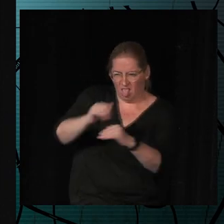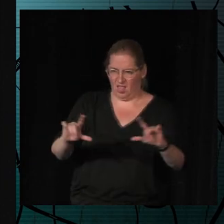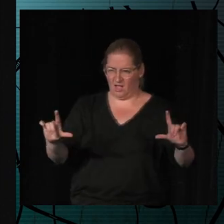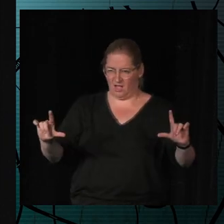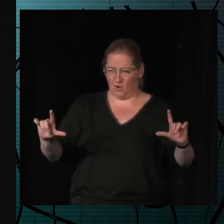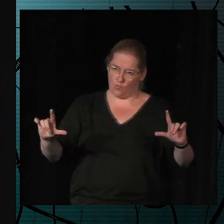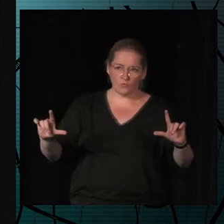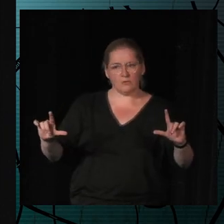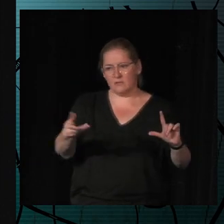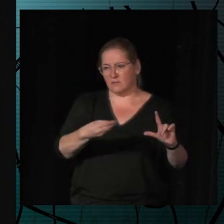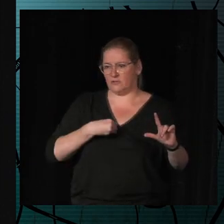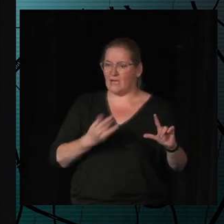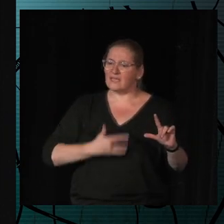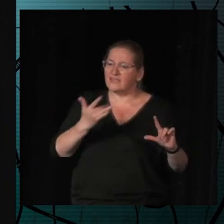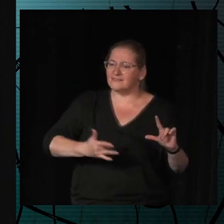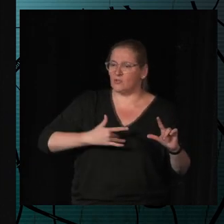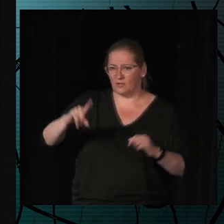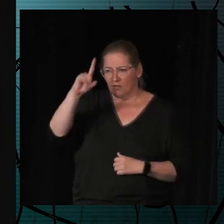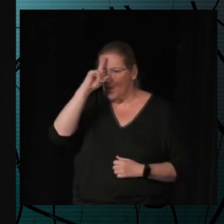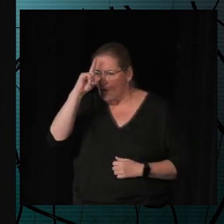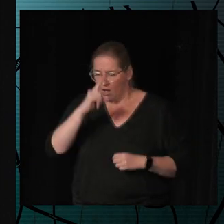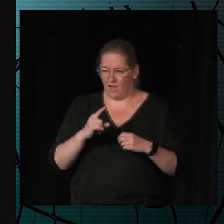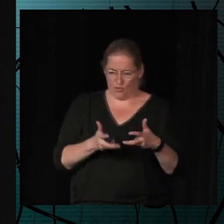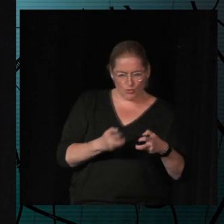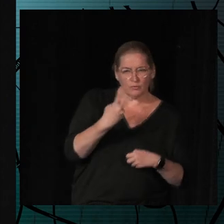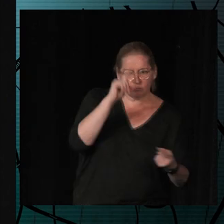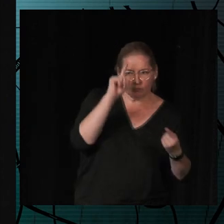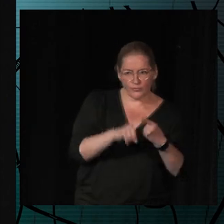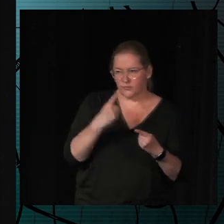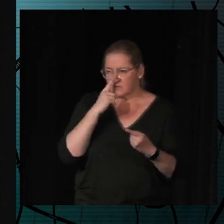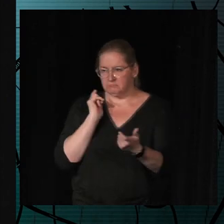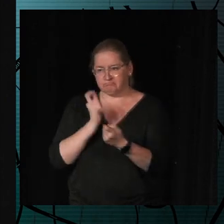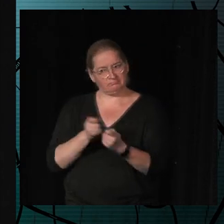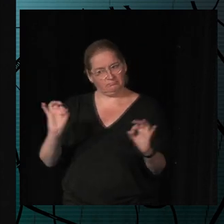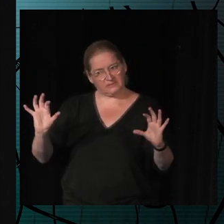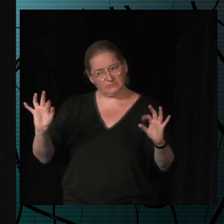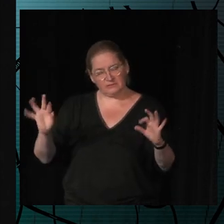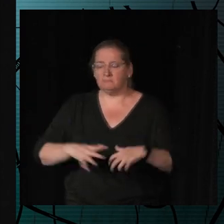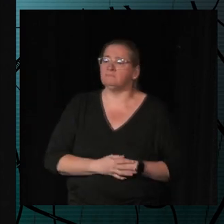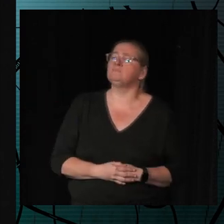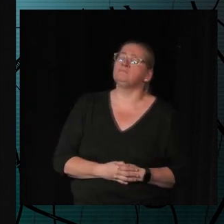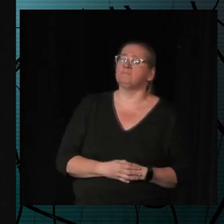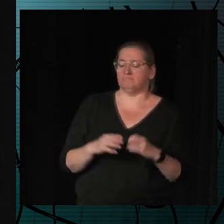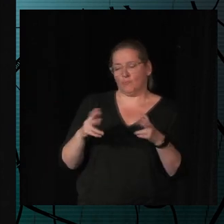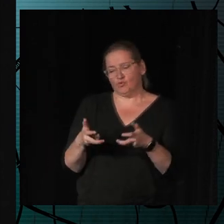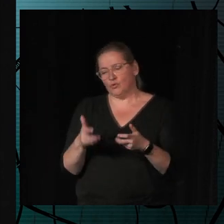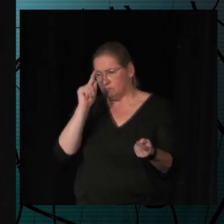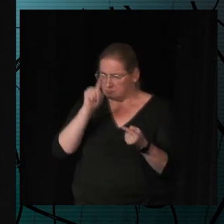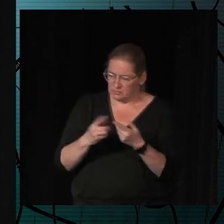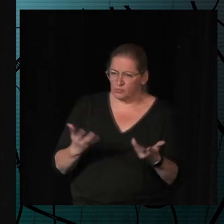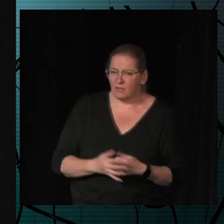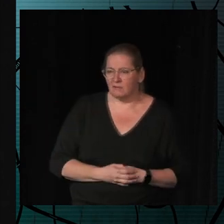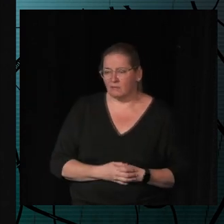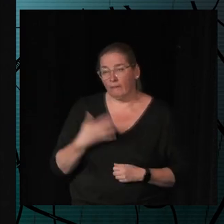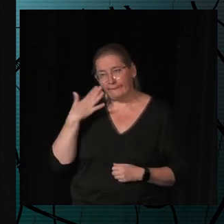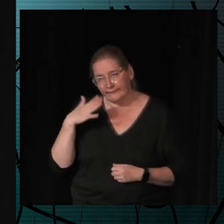trouve ça très intéressant parce que ça ça ça sert le propos du jeu hein qui qui qui qui surf complètement sur des mécaniques